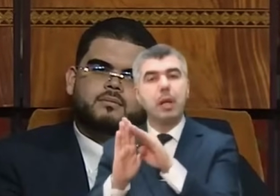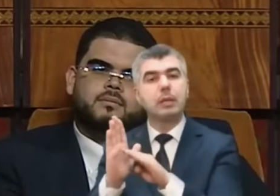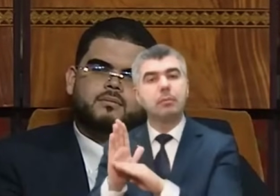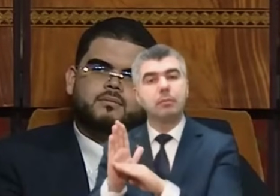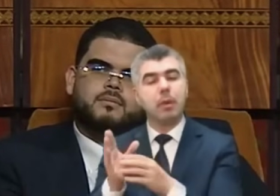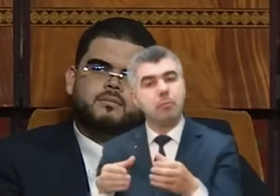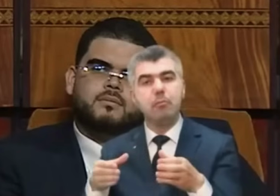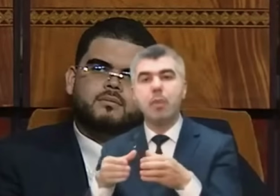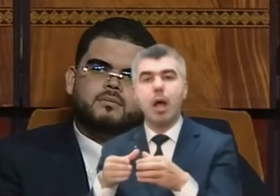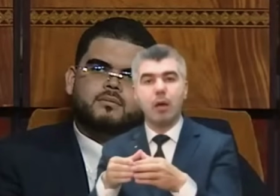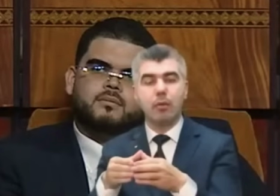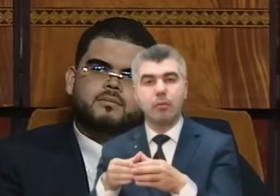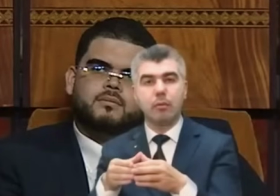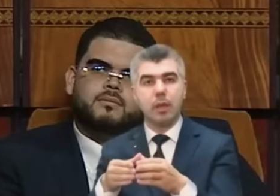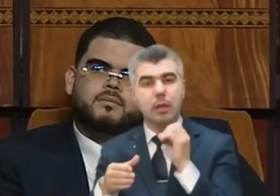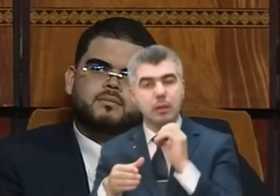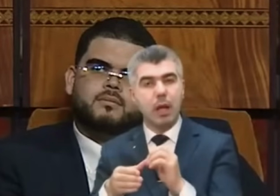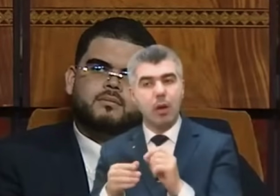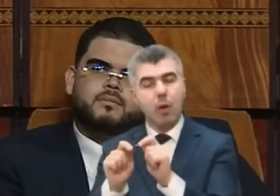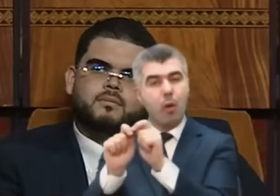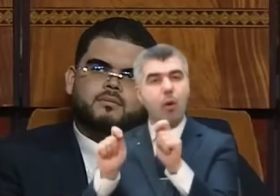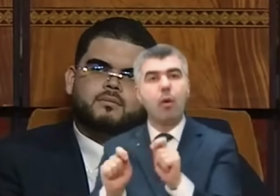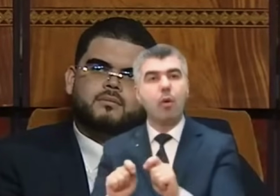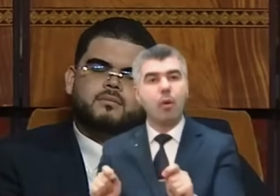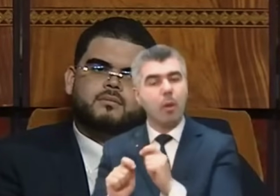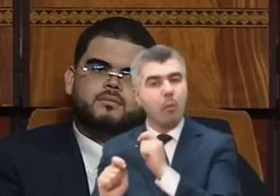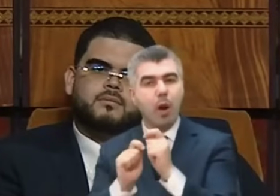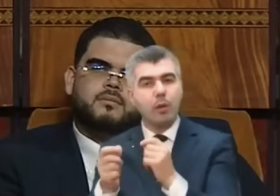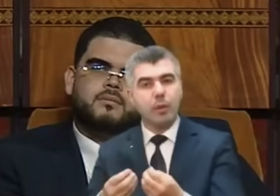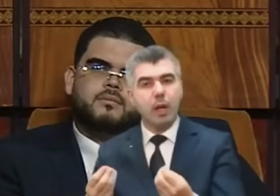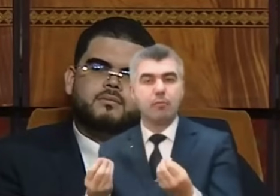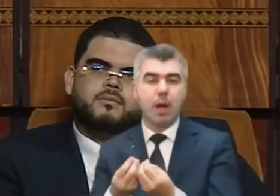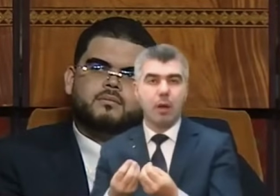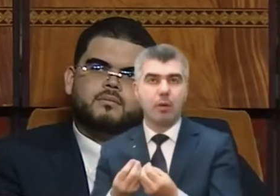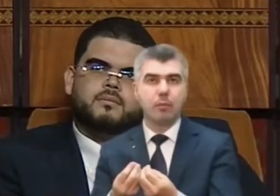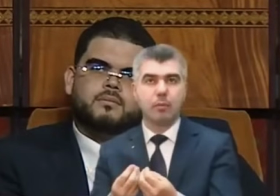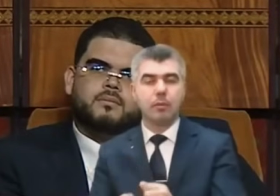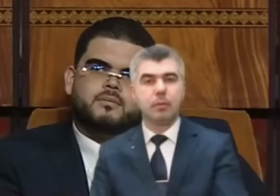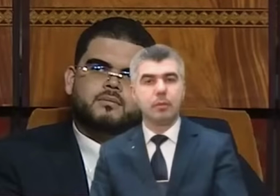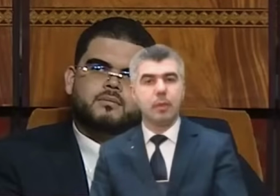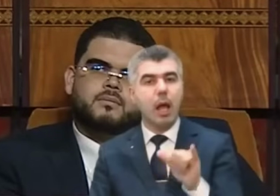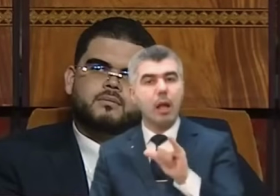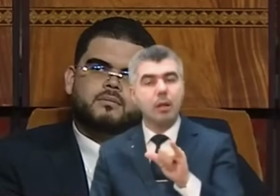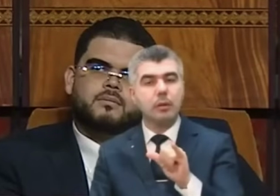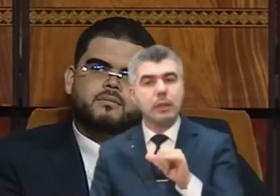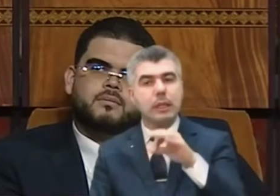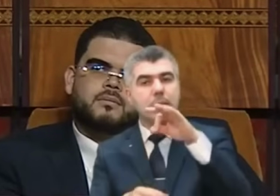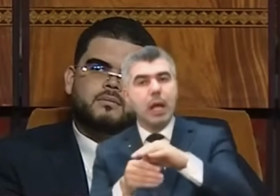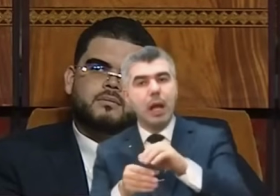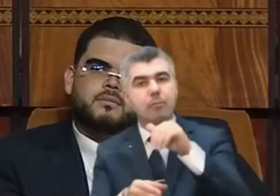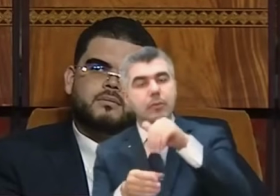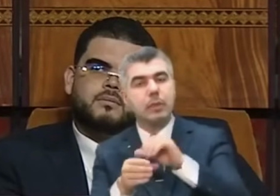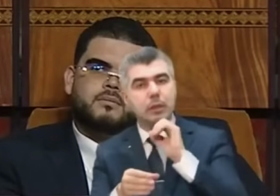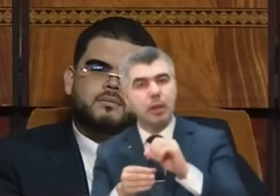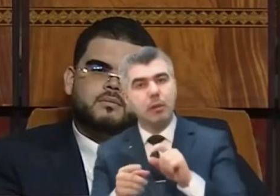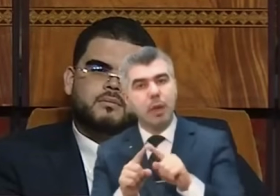ما ترفض ما تبت، خلي المكتب ديال المجلس ناقشها معاهم تما. علاش حنا صوتنا عليكم باش تكونوا في المكتب الا